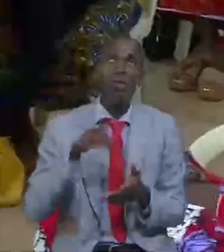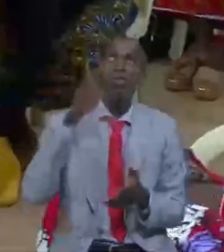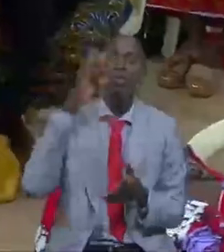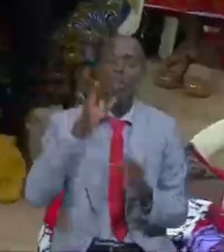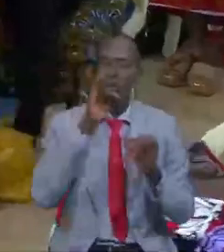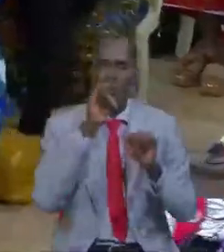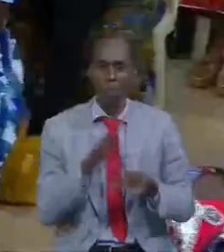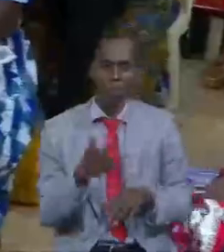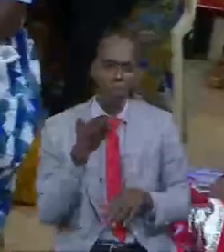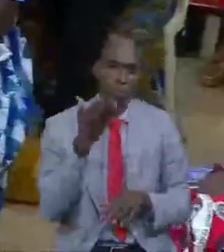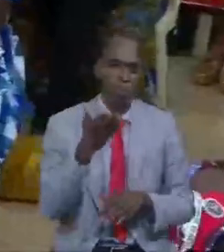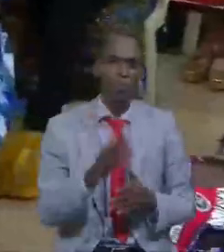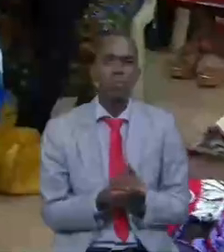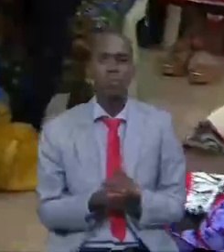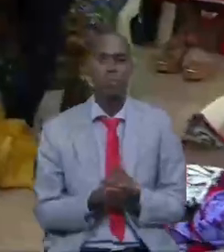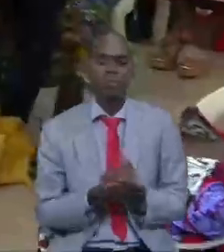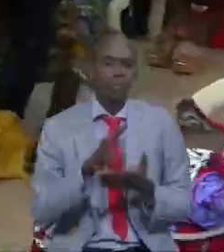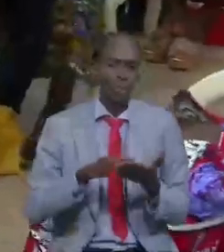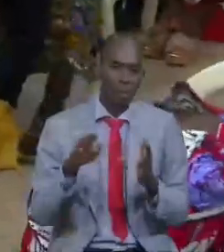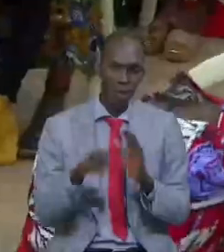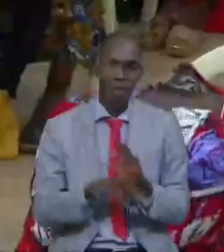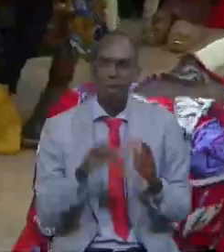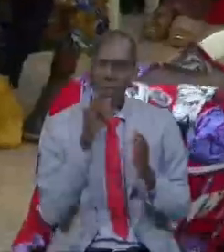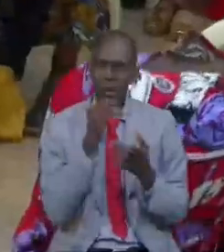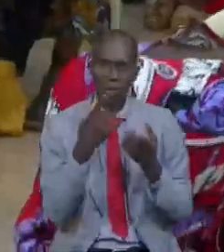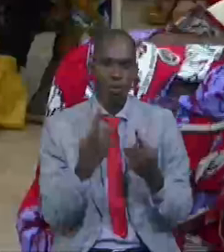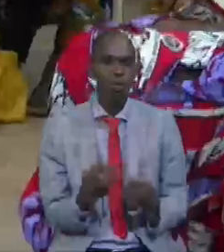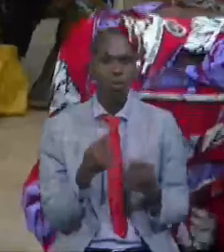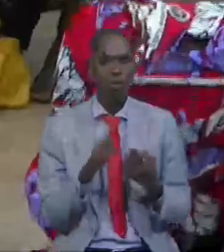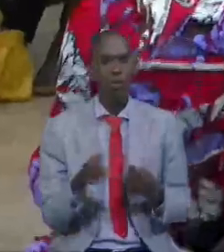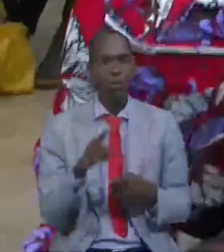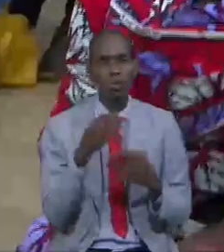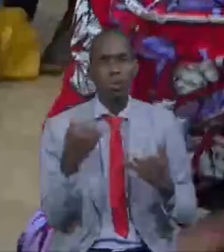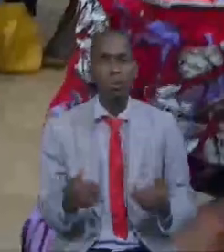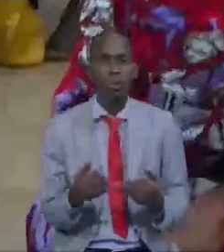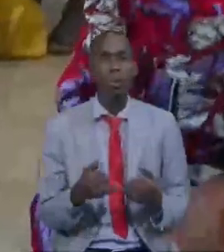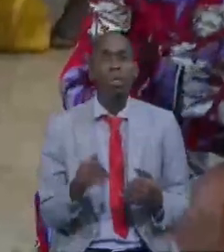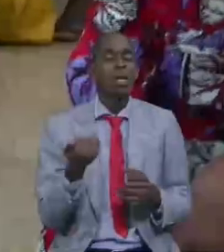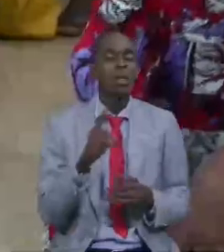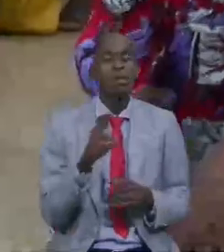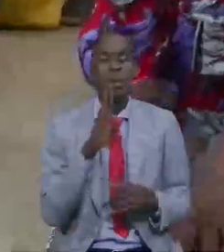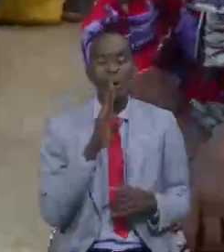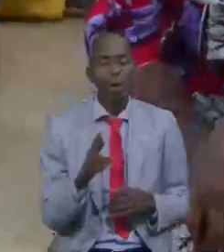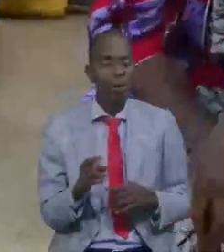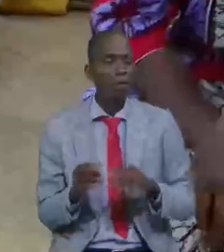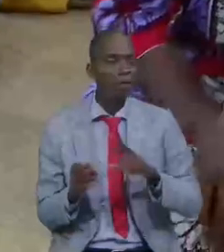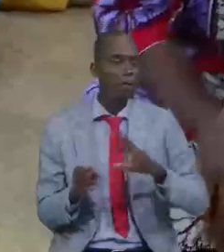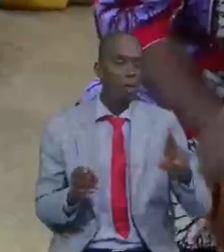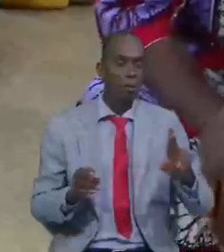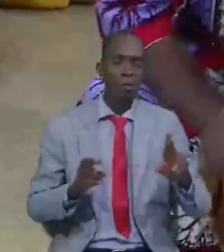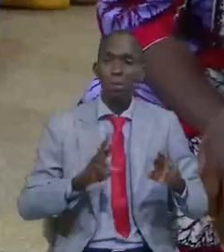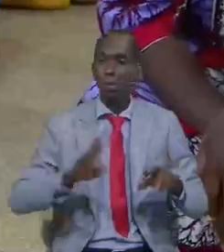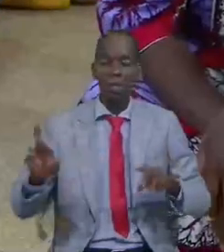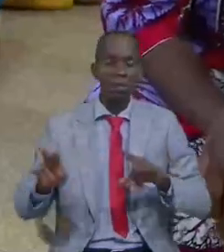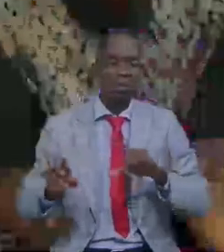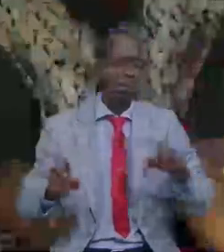te bénisse. Le pardon vient pour toi maintenant. N'importe où tu es. À droite, à gauche, devant, derrière. N'importe